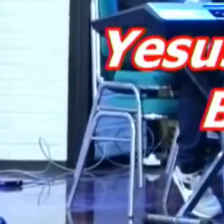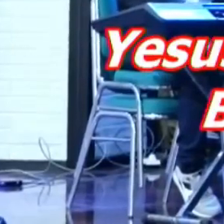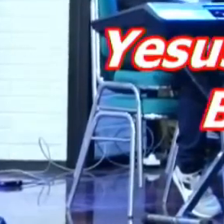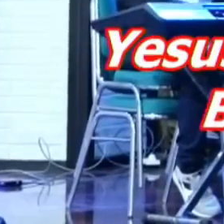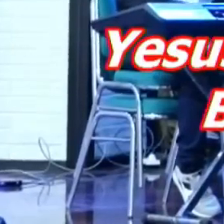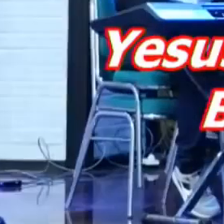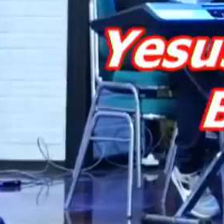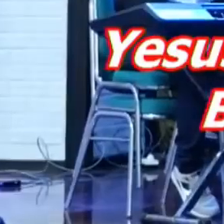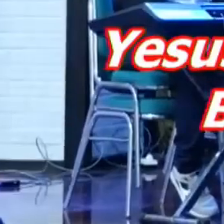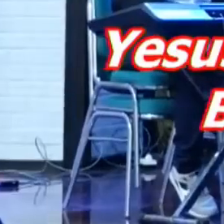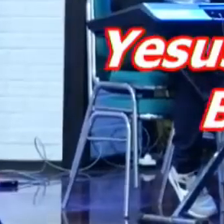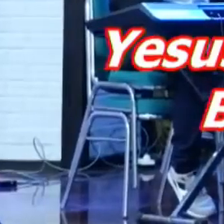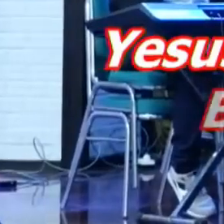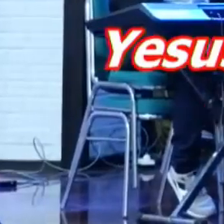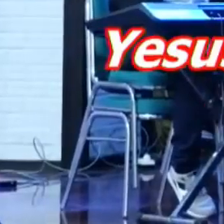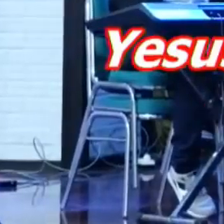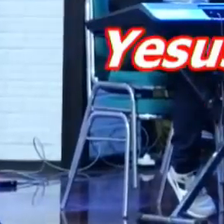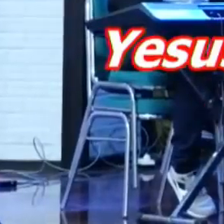jiwaku